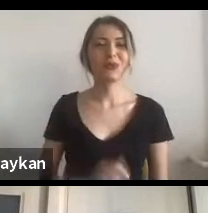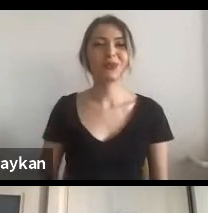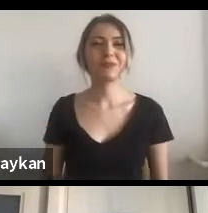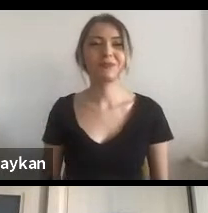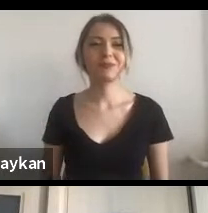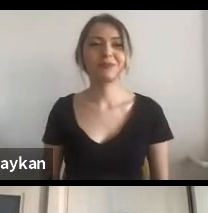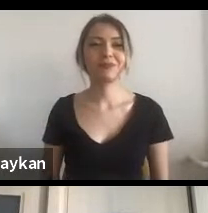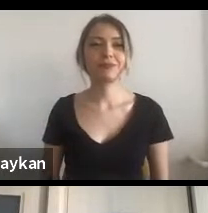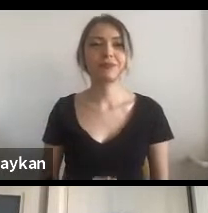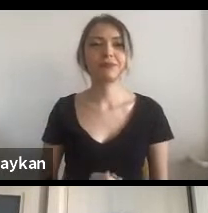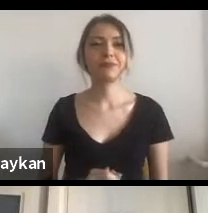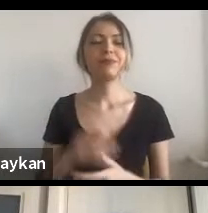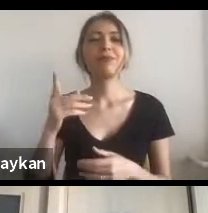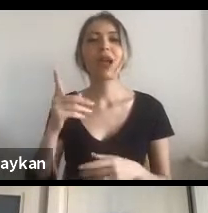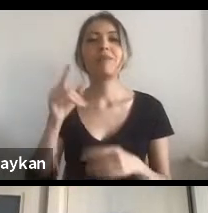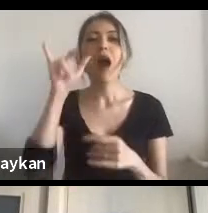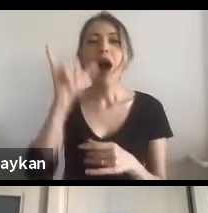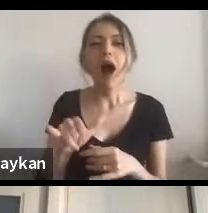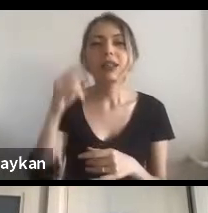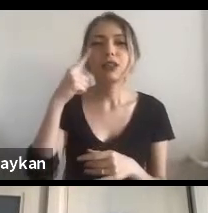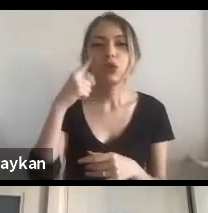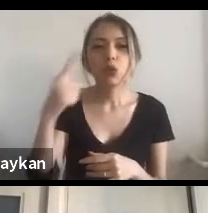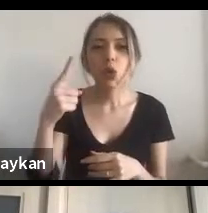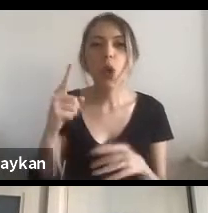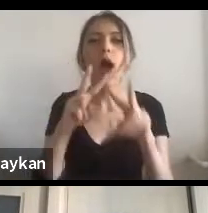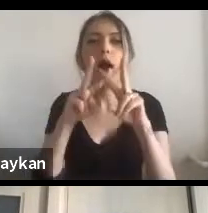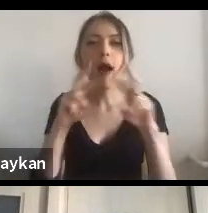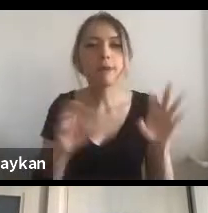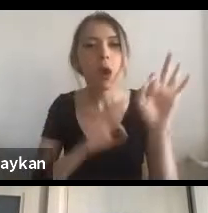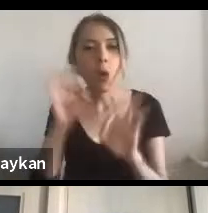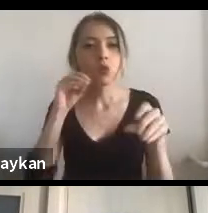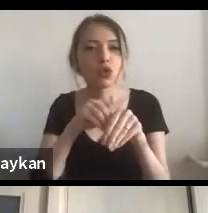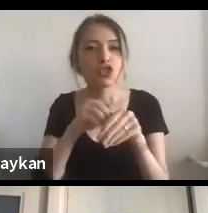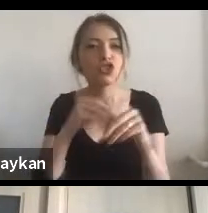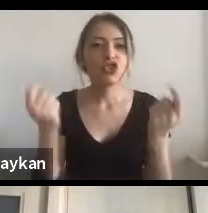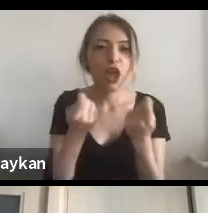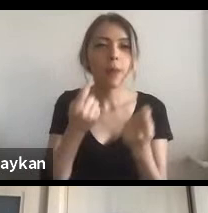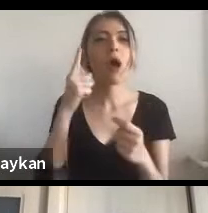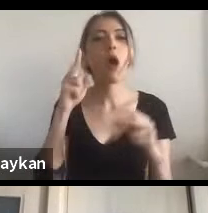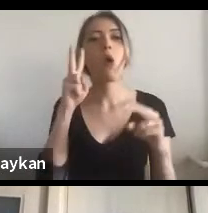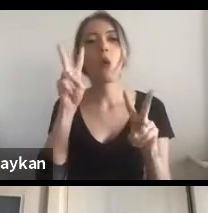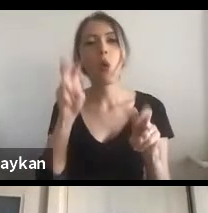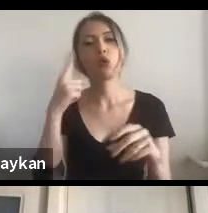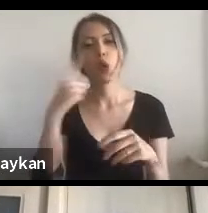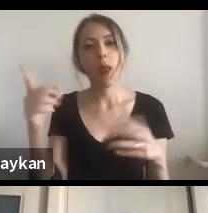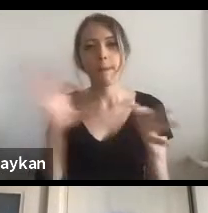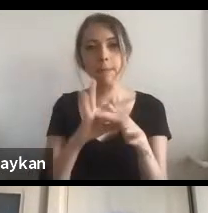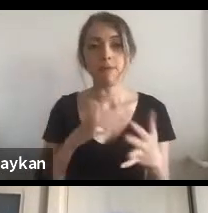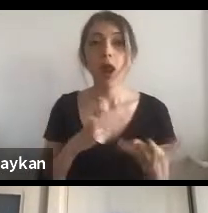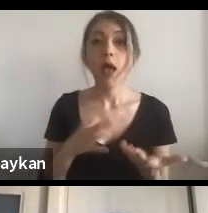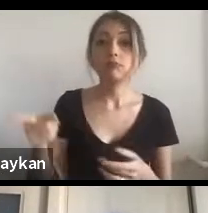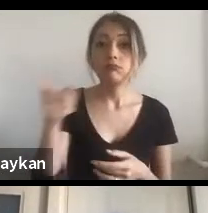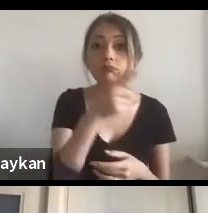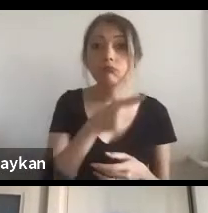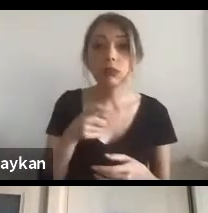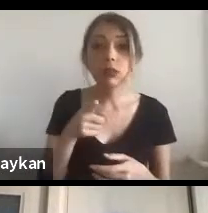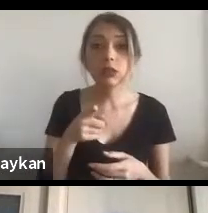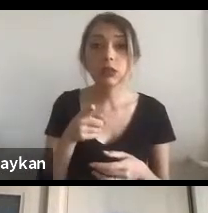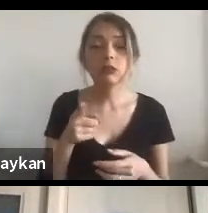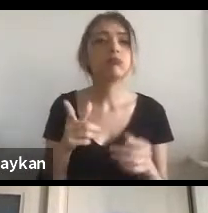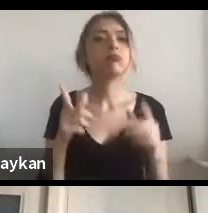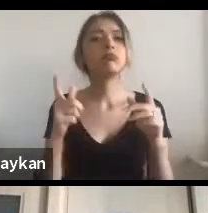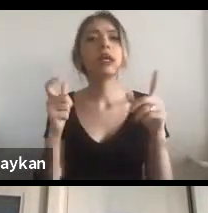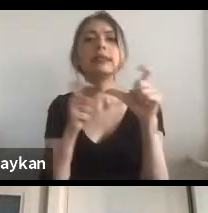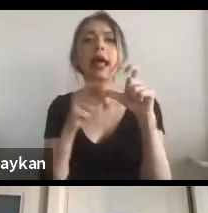Hem izleme değerlendirme çalışmaları ile ilgili hem de sizlerin sivil toplum örgütleri ile ilgili